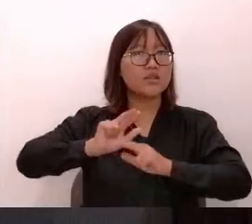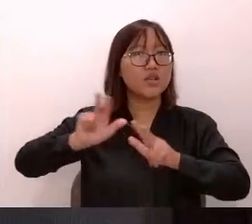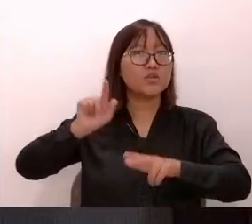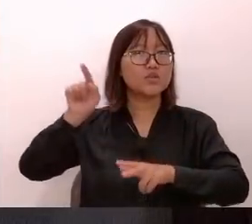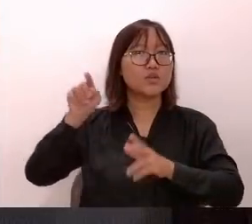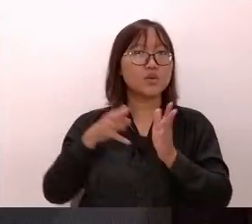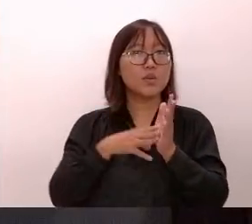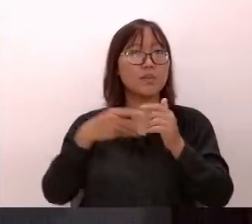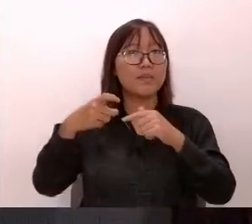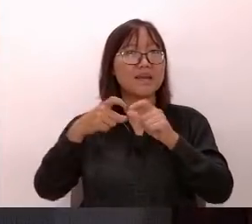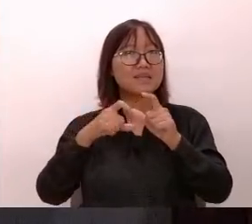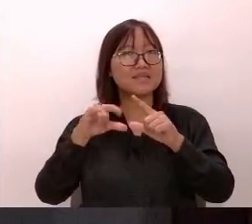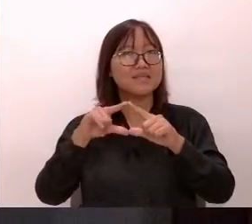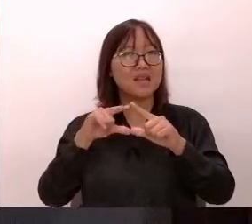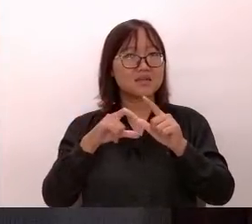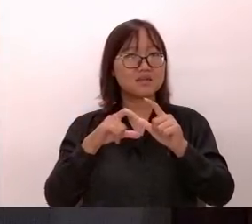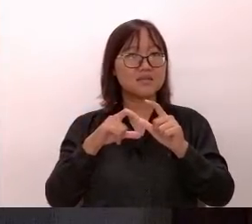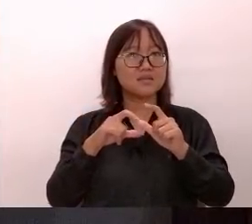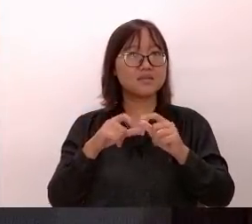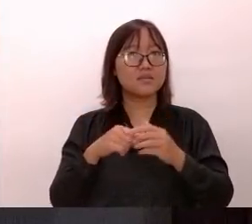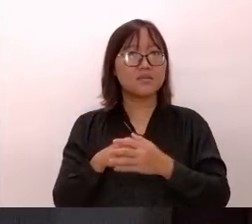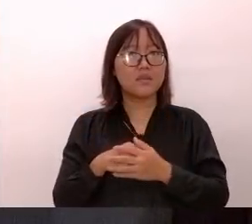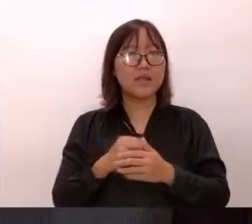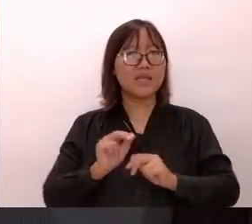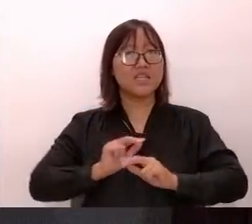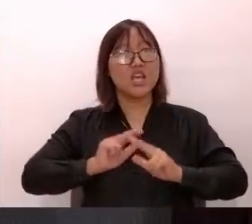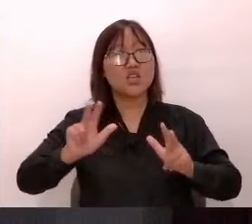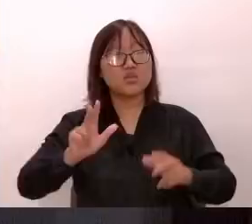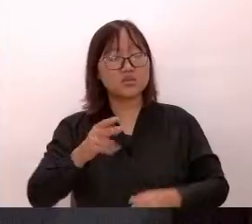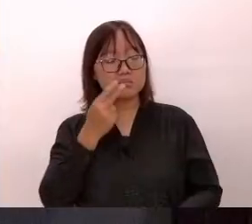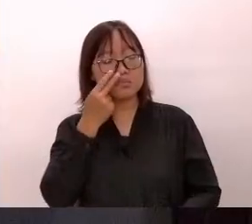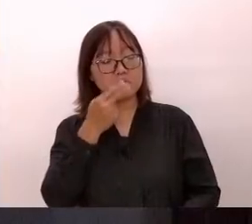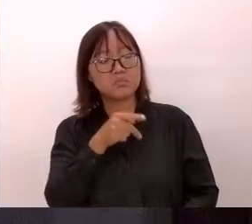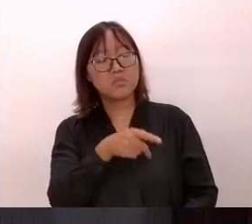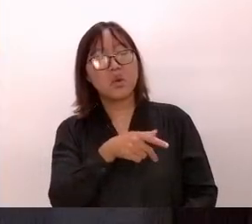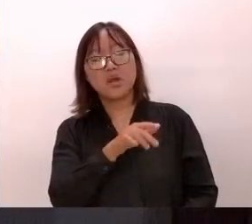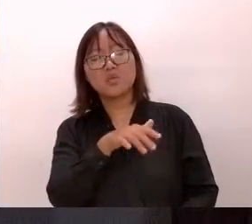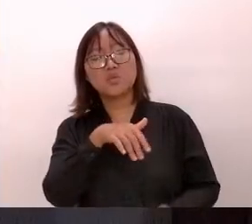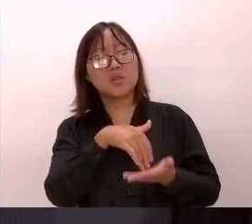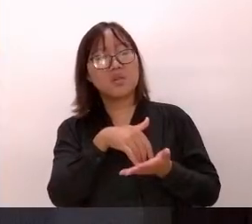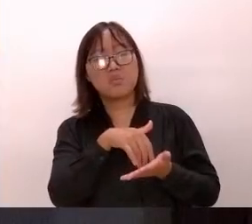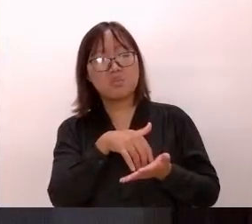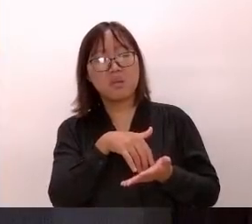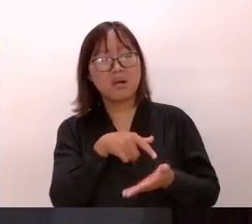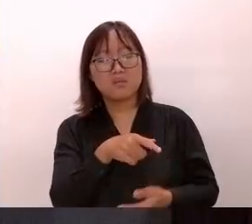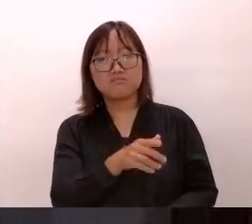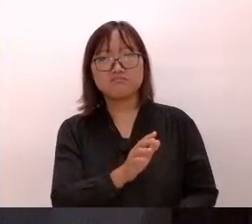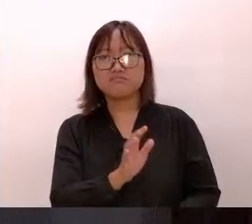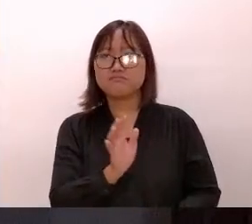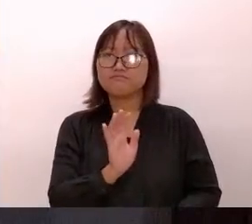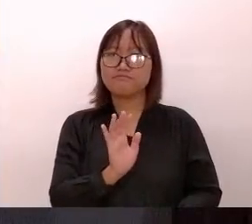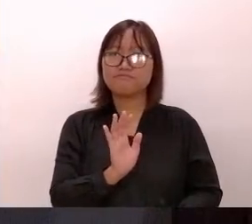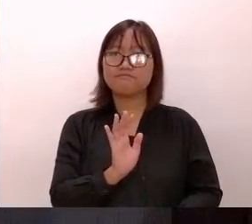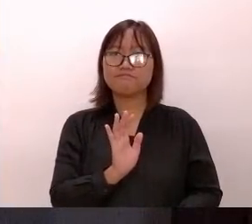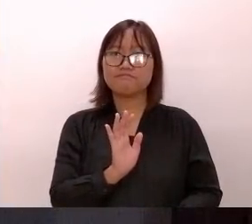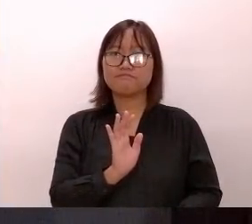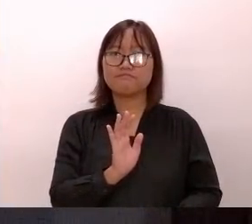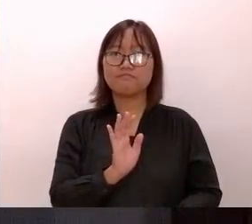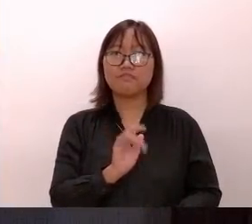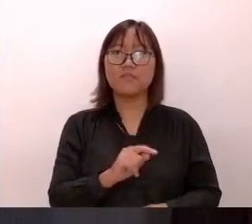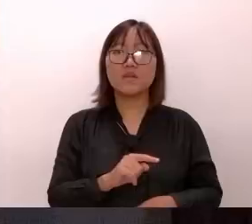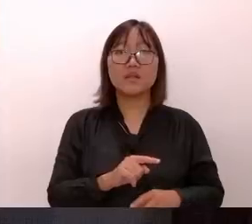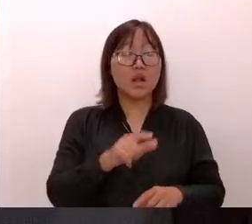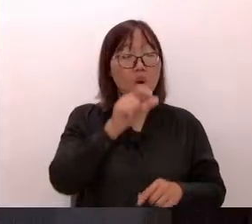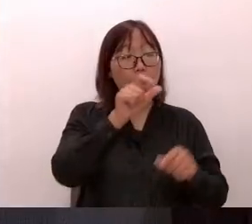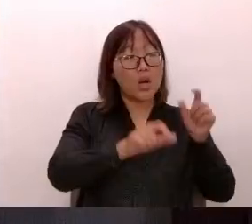menghakimi sebagai Mesias yang rahim hingga orang-orang di kota pun datang menjumpai Yesus